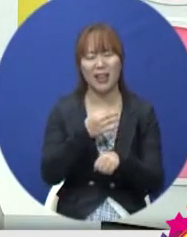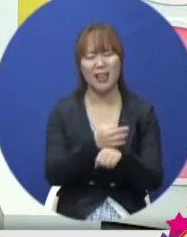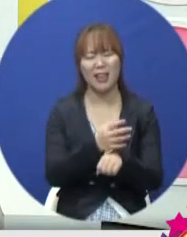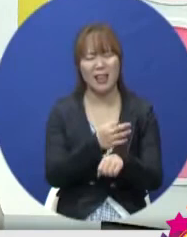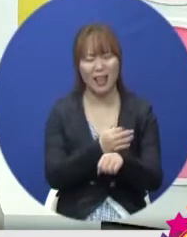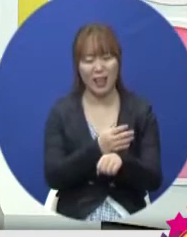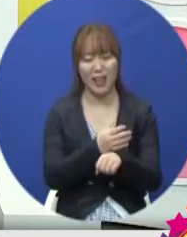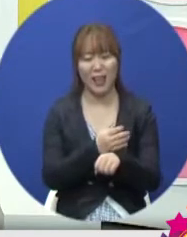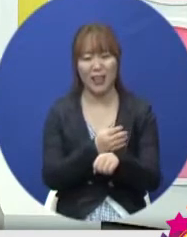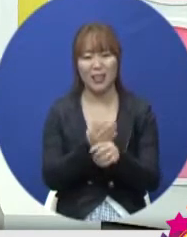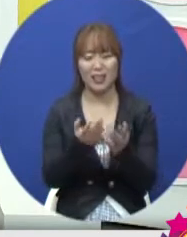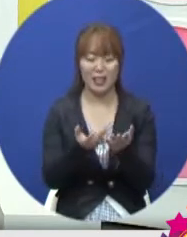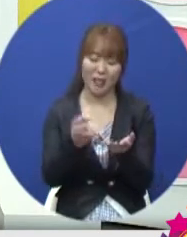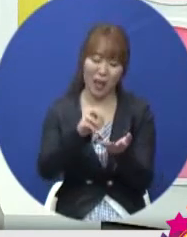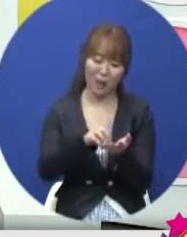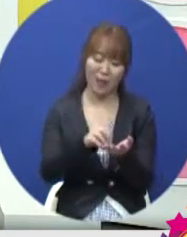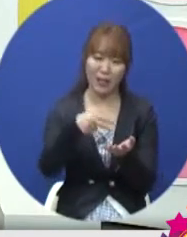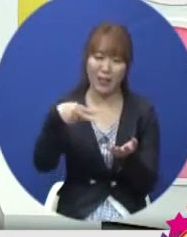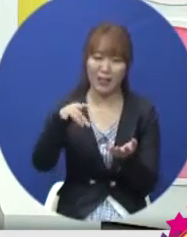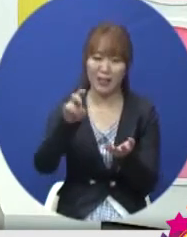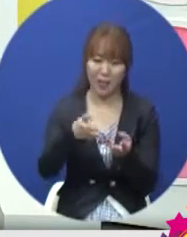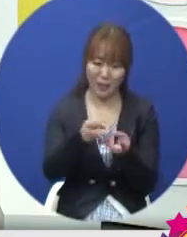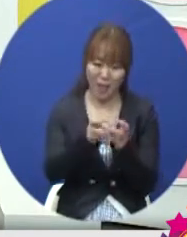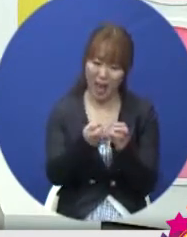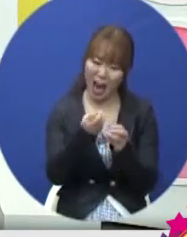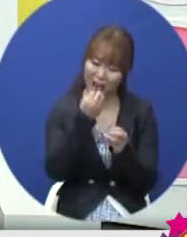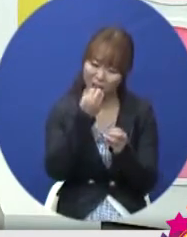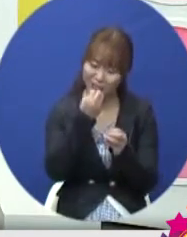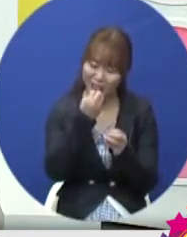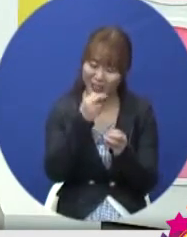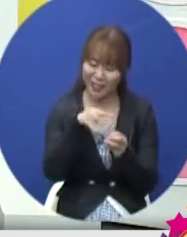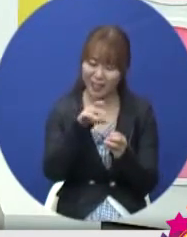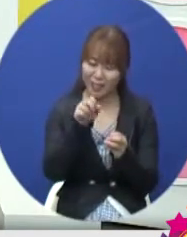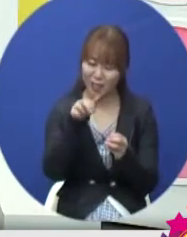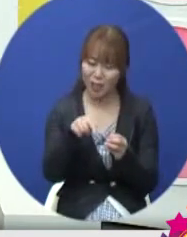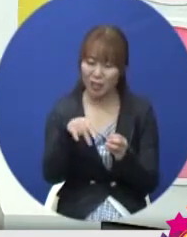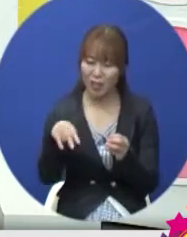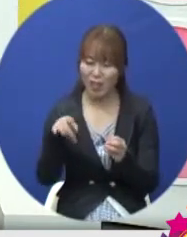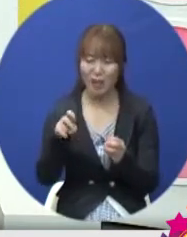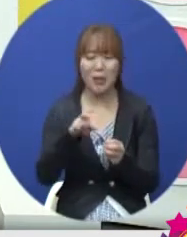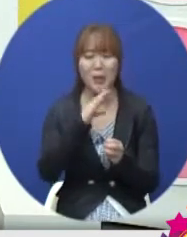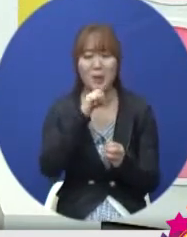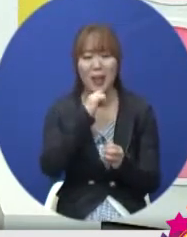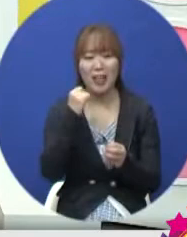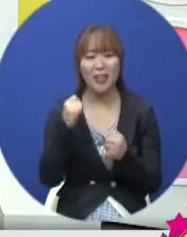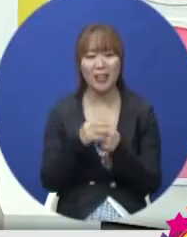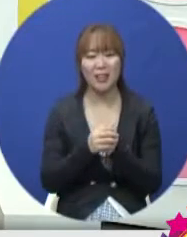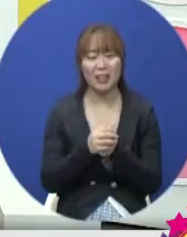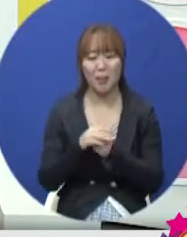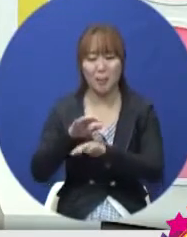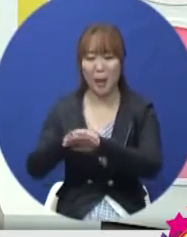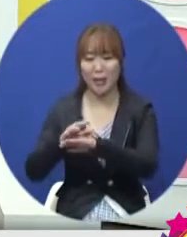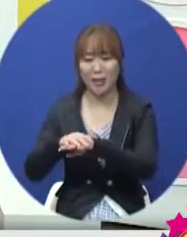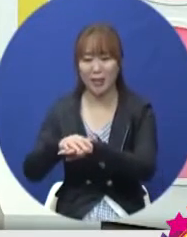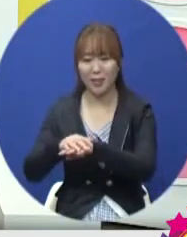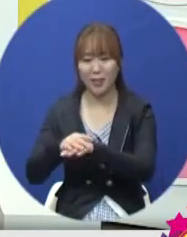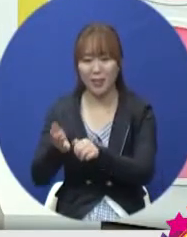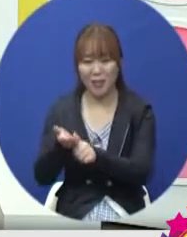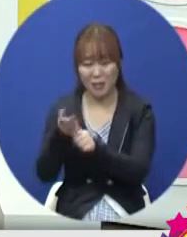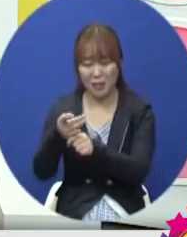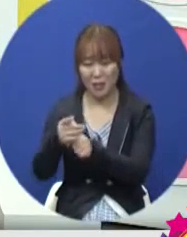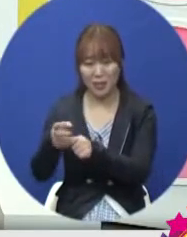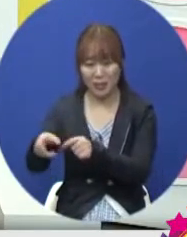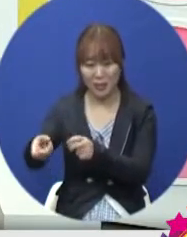먹었어요. 쌈하고. 쌈이 예. 간단해요? 쌈이 얼마나 맛있는데? 혹시 텃밭에서 키우는 거 씻어서?